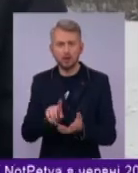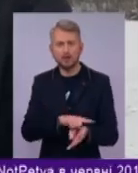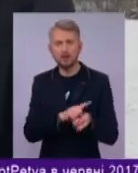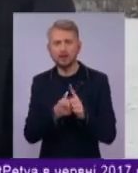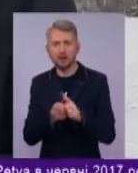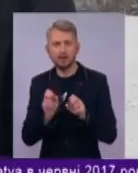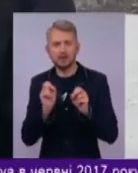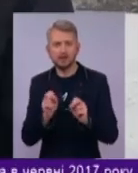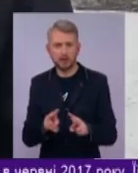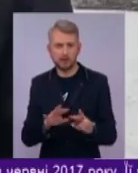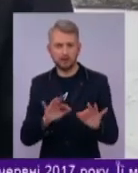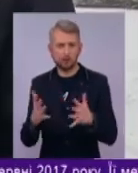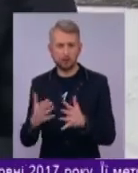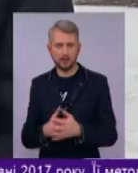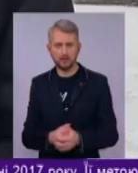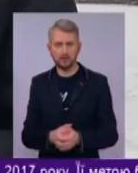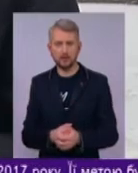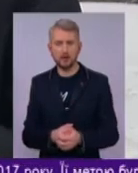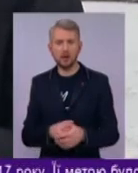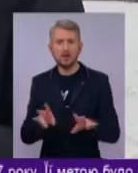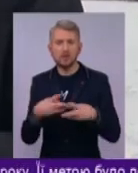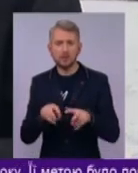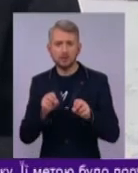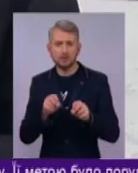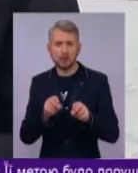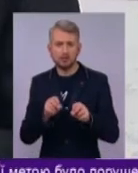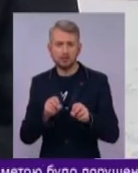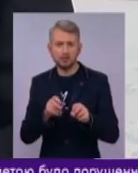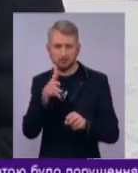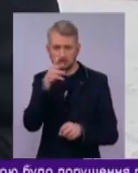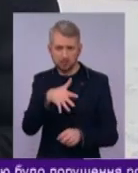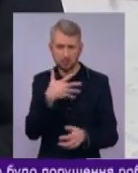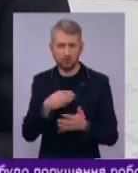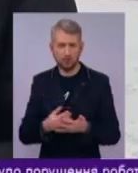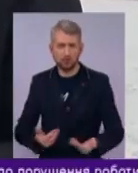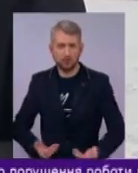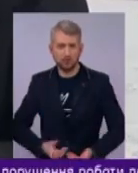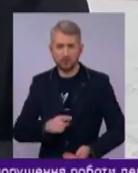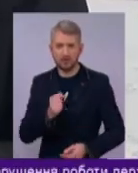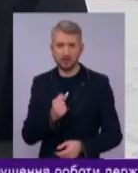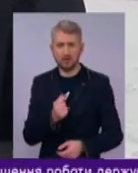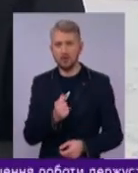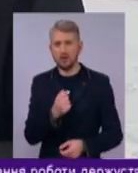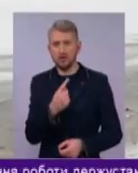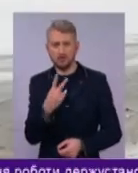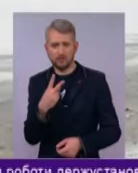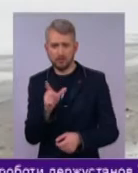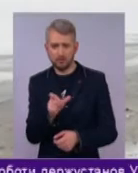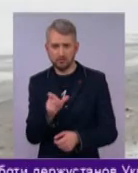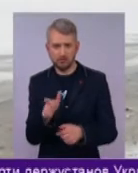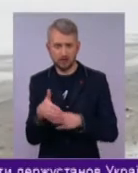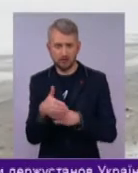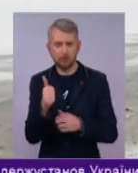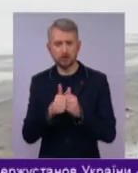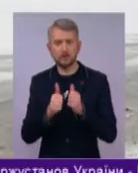перерастать в экстремальные ситуации. Не стоит рисковать своей жизнью за пару пойманных каких-то окуньков.